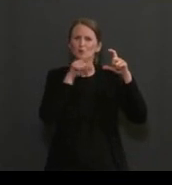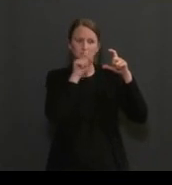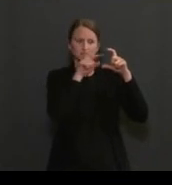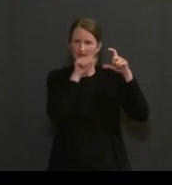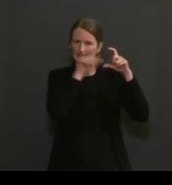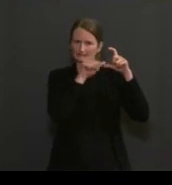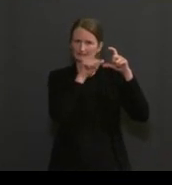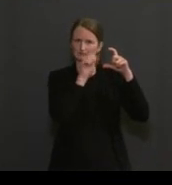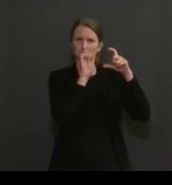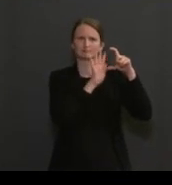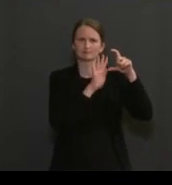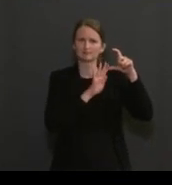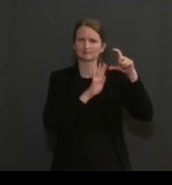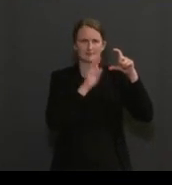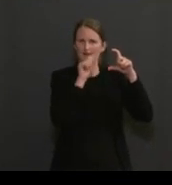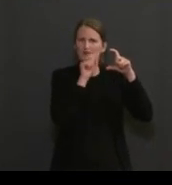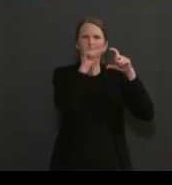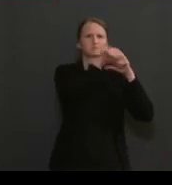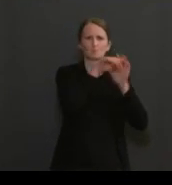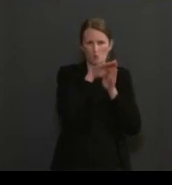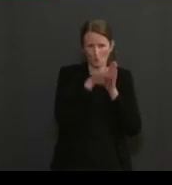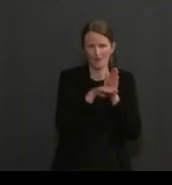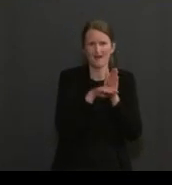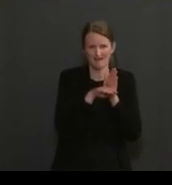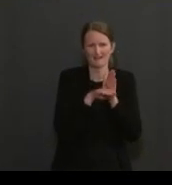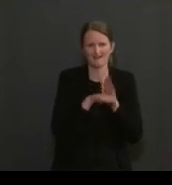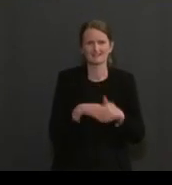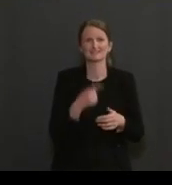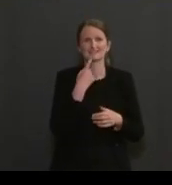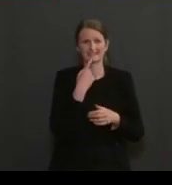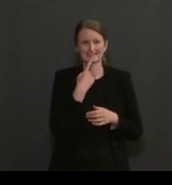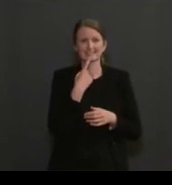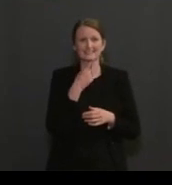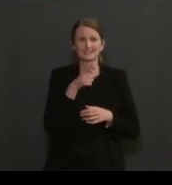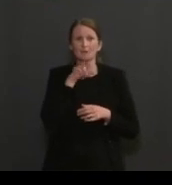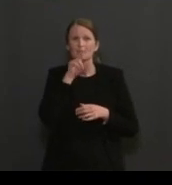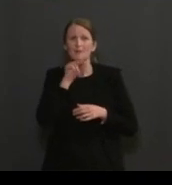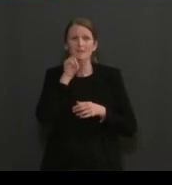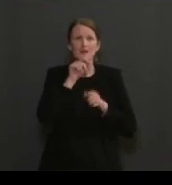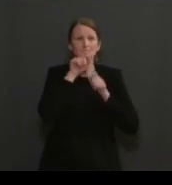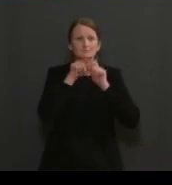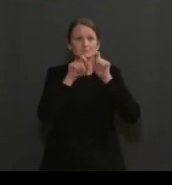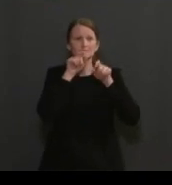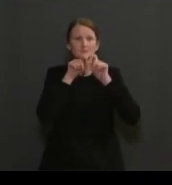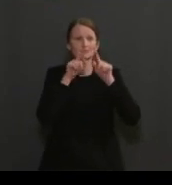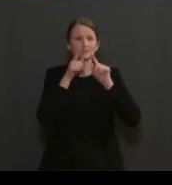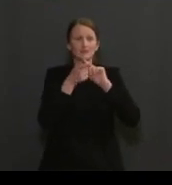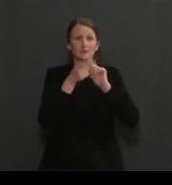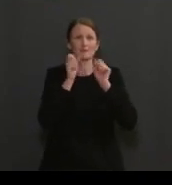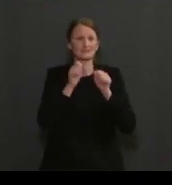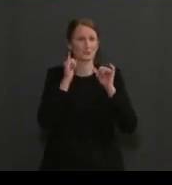bouche, mais sortent des grosses gouttelettes qui vont se transformer en micro-gouttelettes. Et donc, si ce masque bloque ces